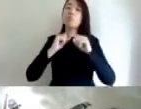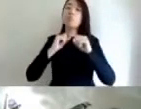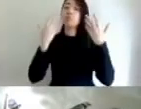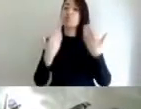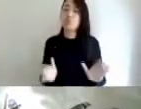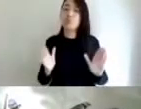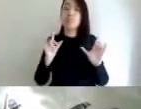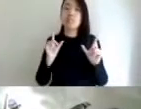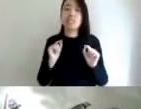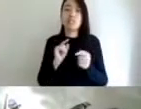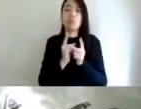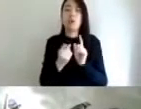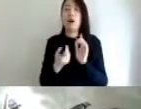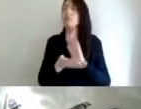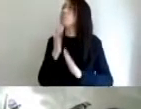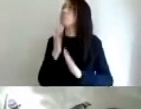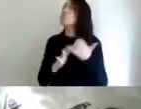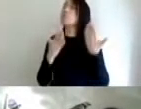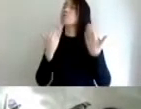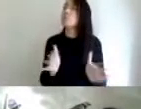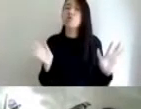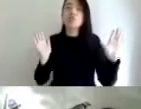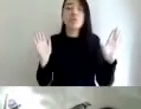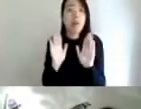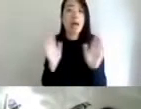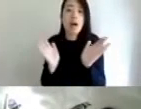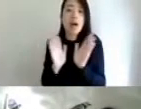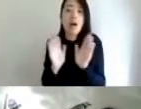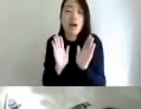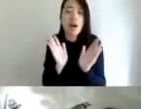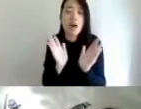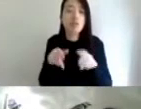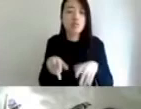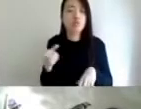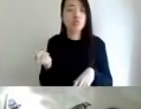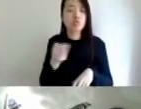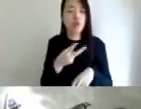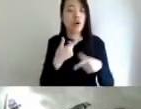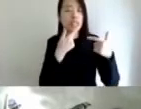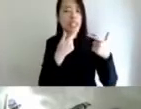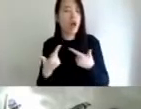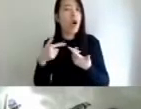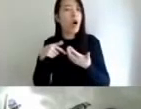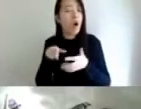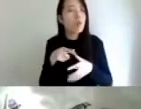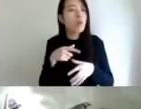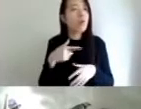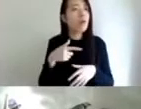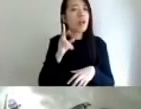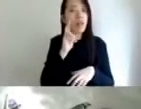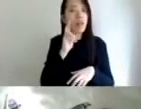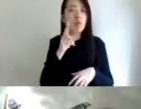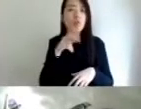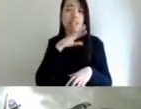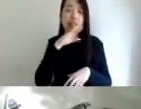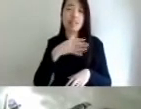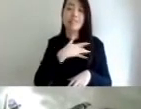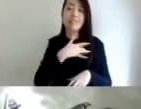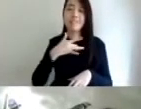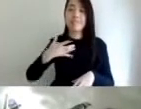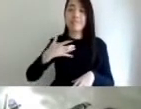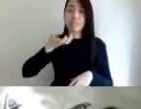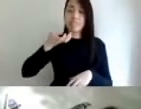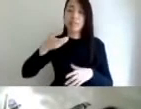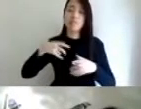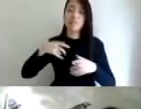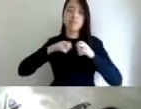喎，我哋到我哋可以再翻去周圍去玩啊，疫情過咗可以四周圍去玩